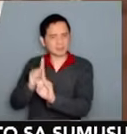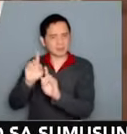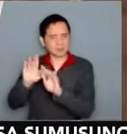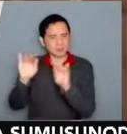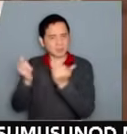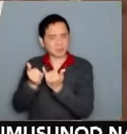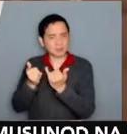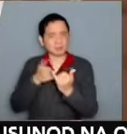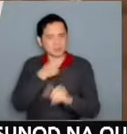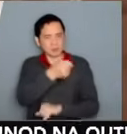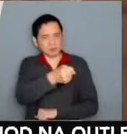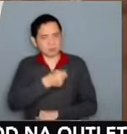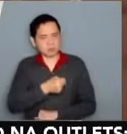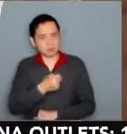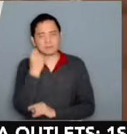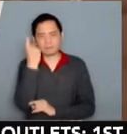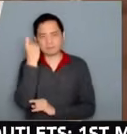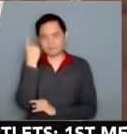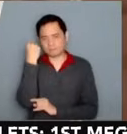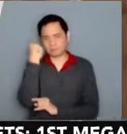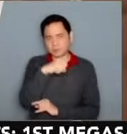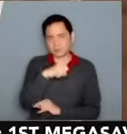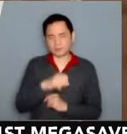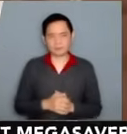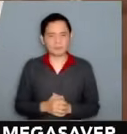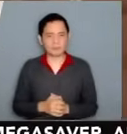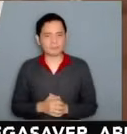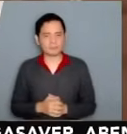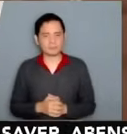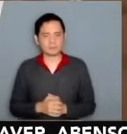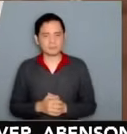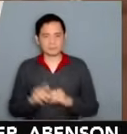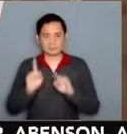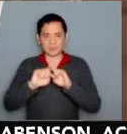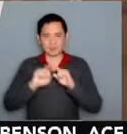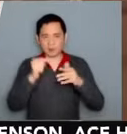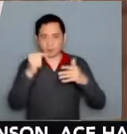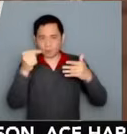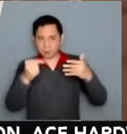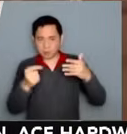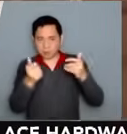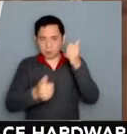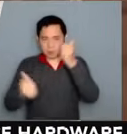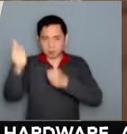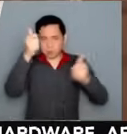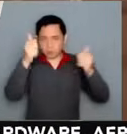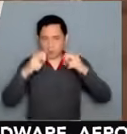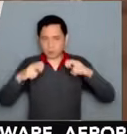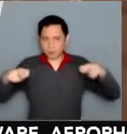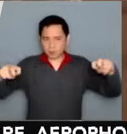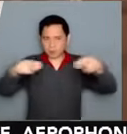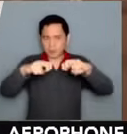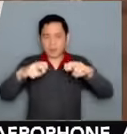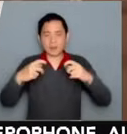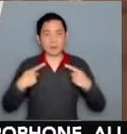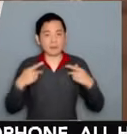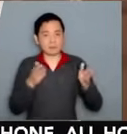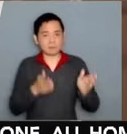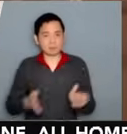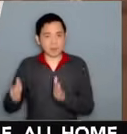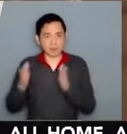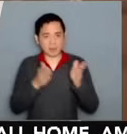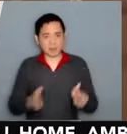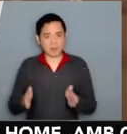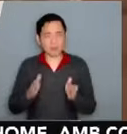committee on public Order and Safety at ng house committe games and amusement plano rin ng camara na magsagawa ng inspeksyon sa mga